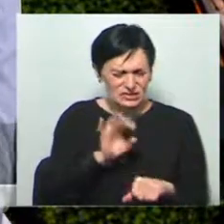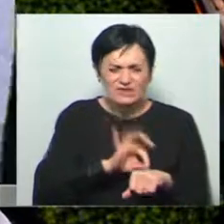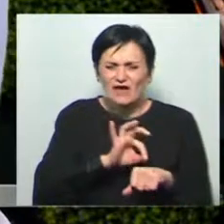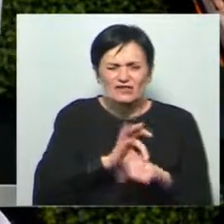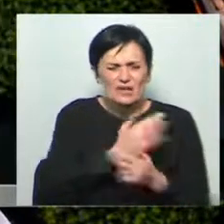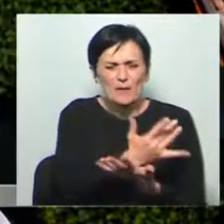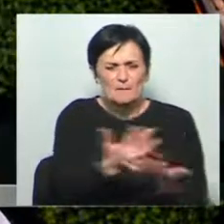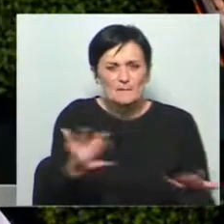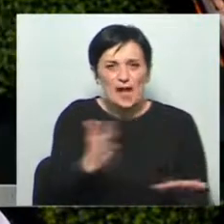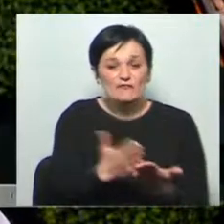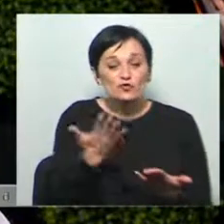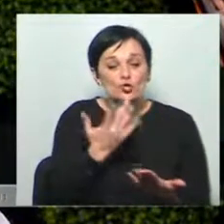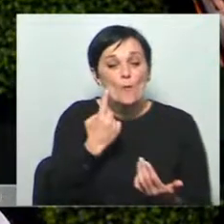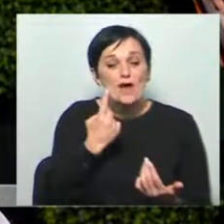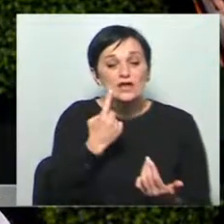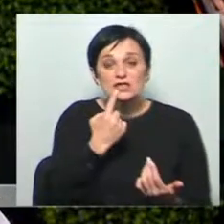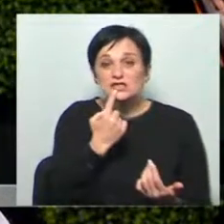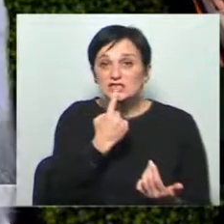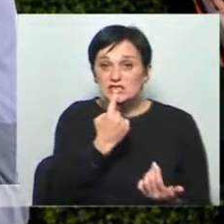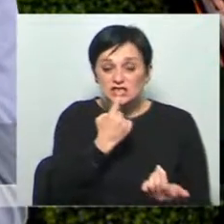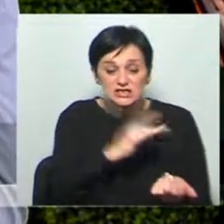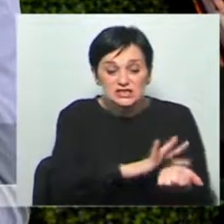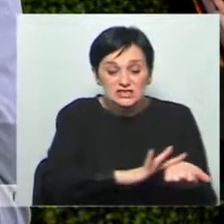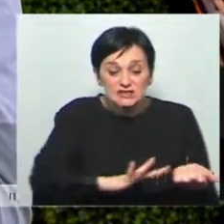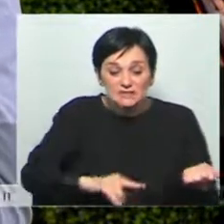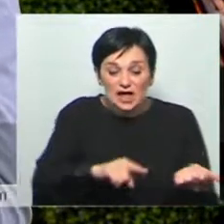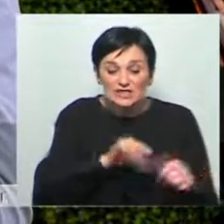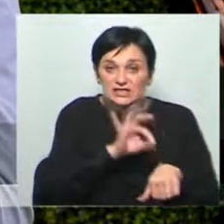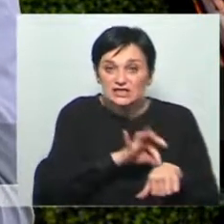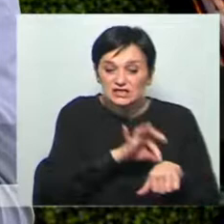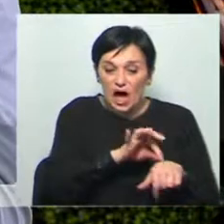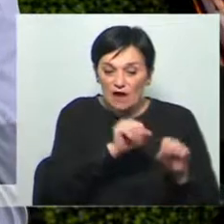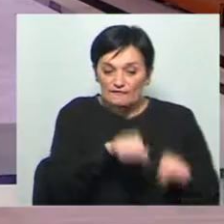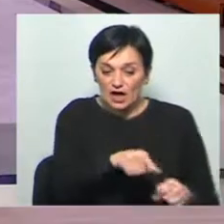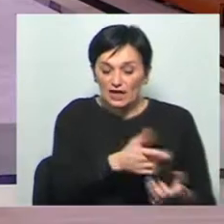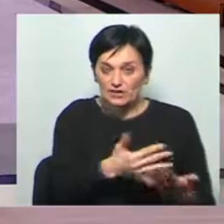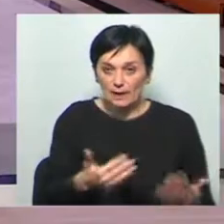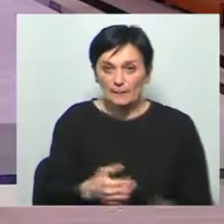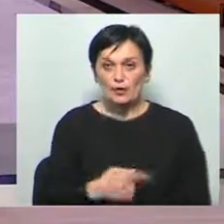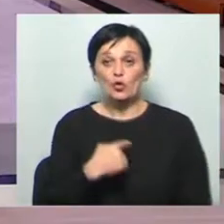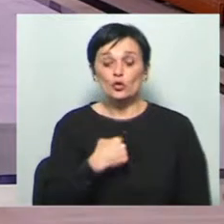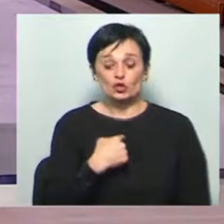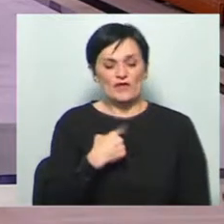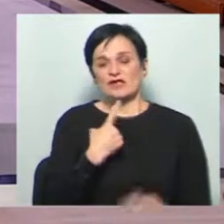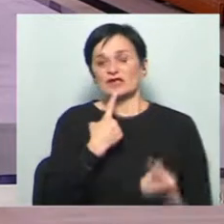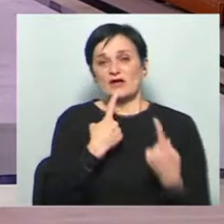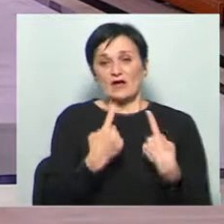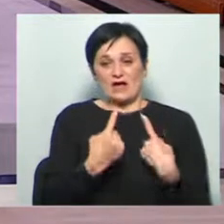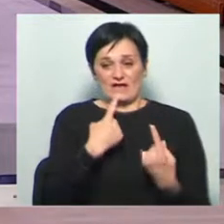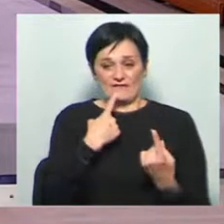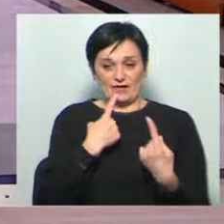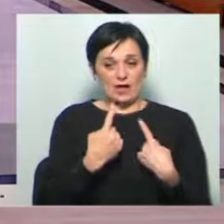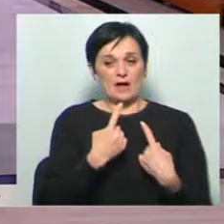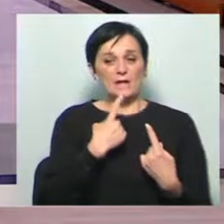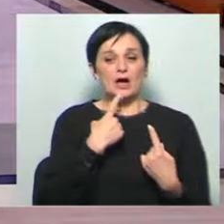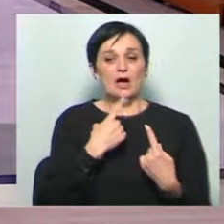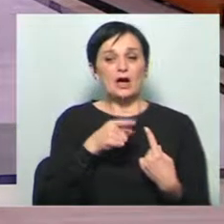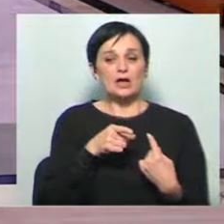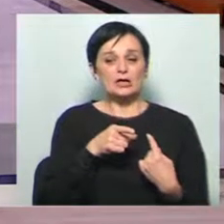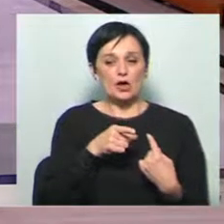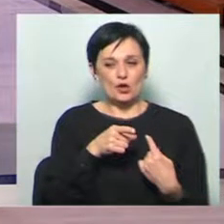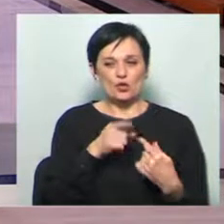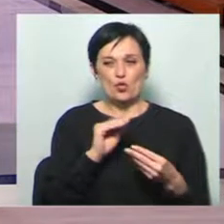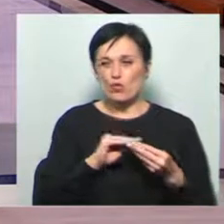ბევრია, რომელიმე სისხლდენი დაავადება. როდესაც ჩვენ ლაპარაკობდით აი ამ